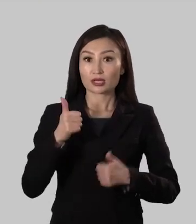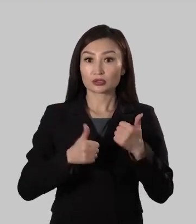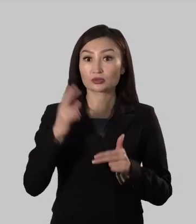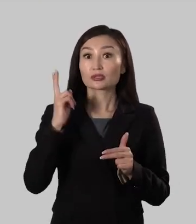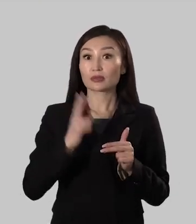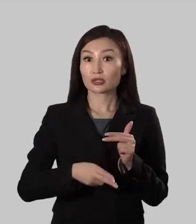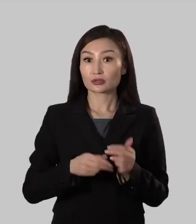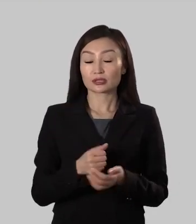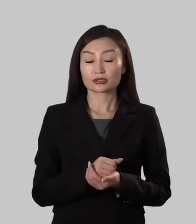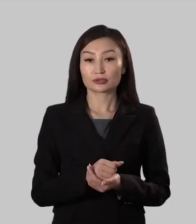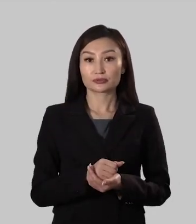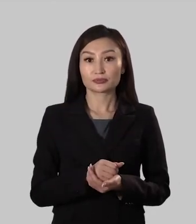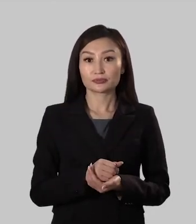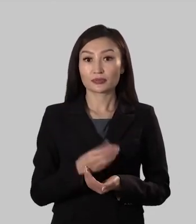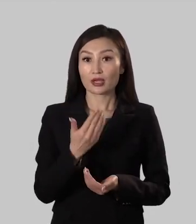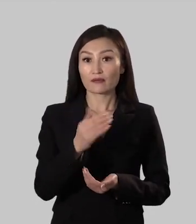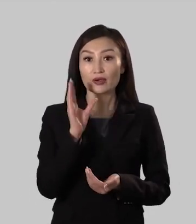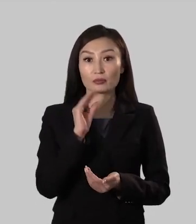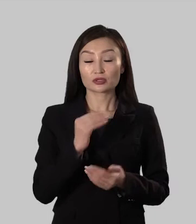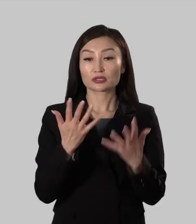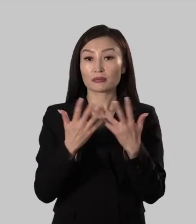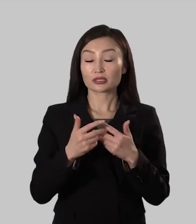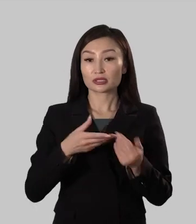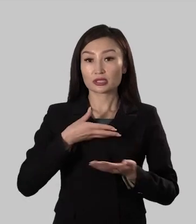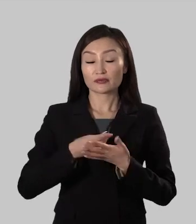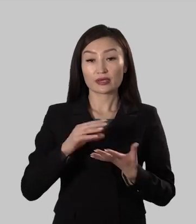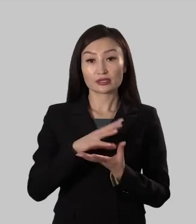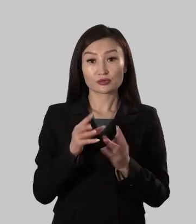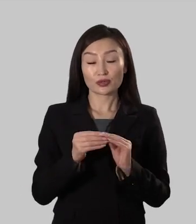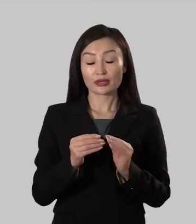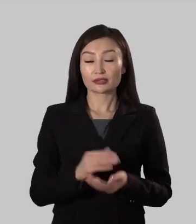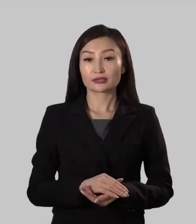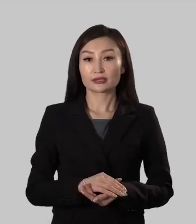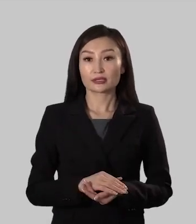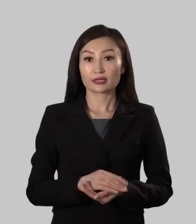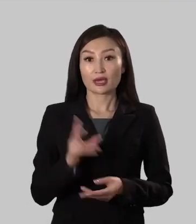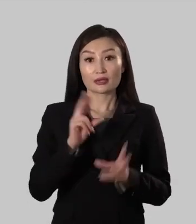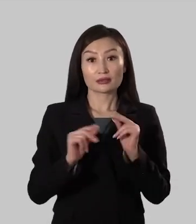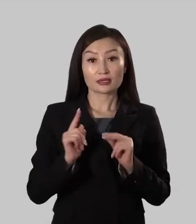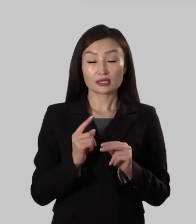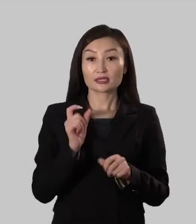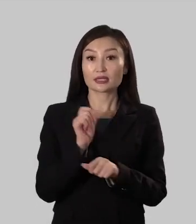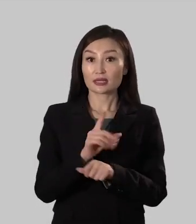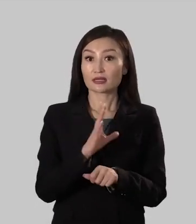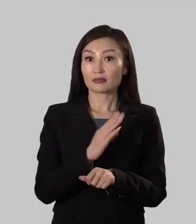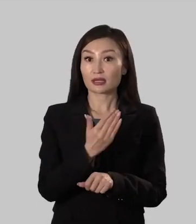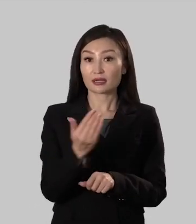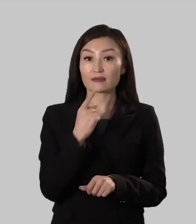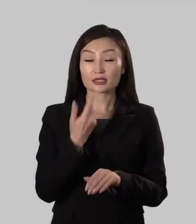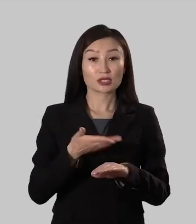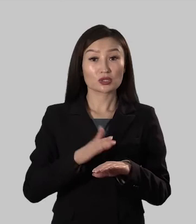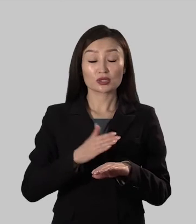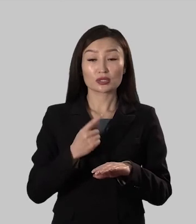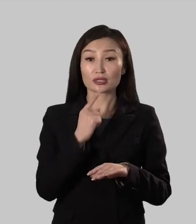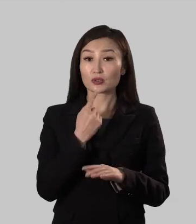Наш турнир подошел к концу. Вы можете подсчитать свои результаты. Надеюсь, что задания были для